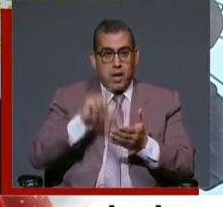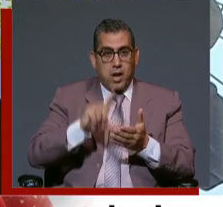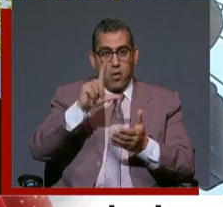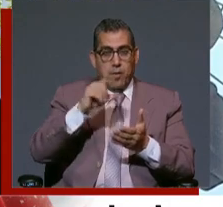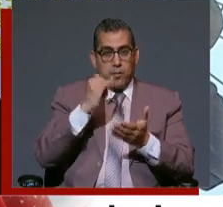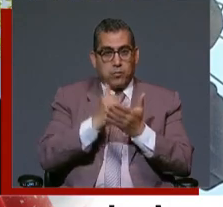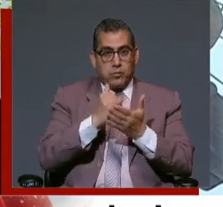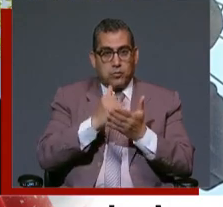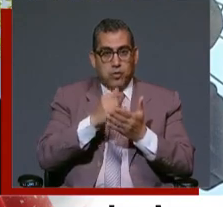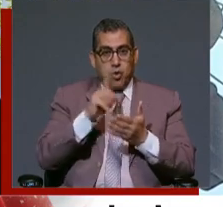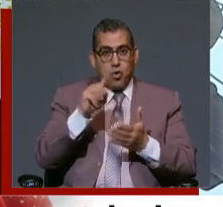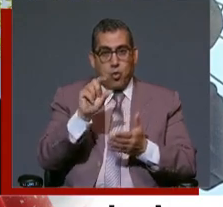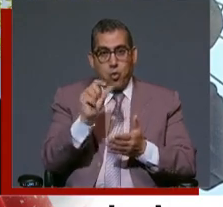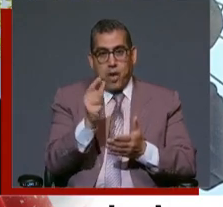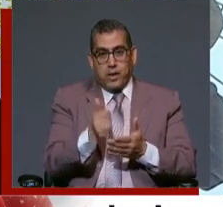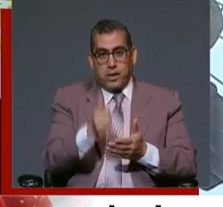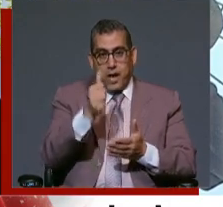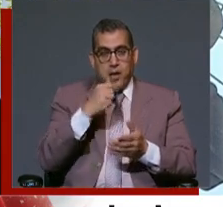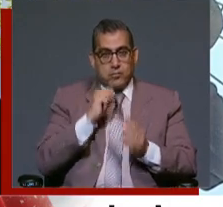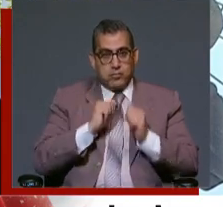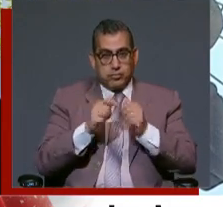جمهورية رواندا إدوارد